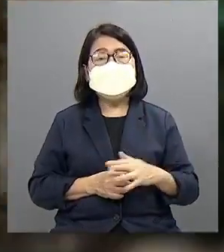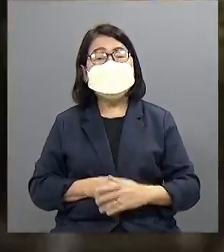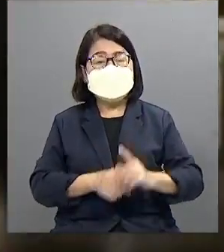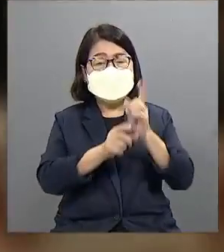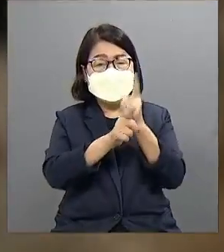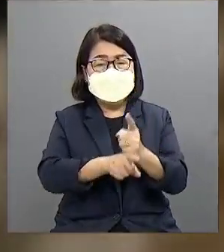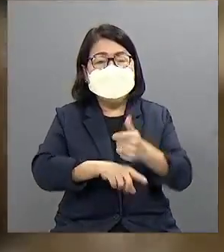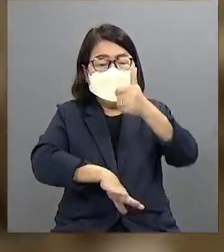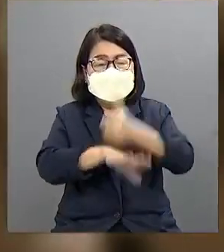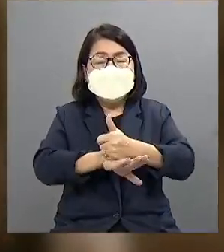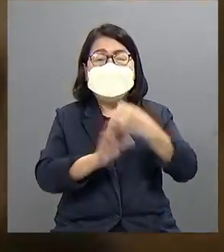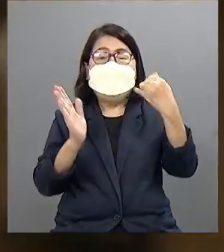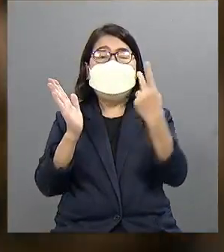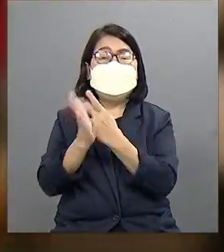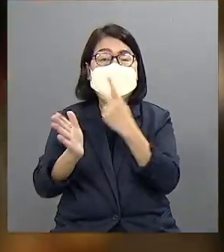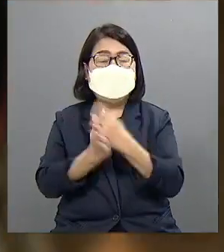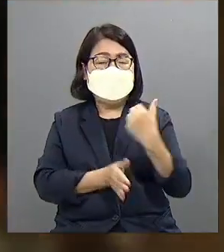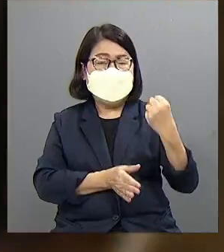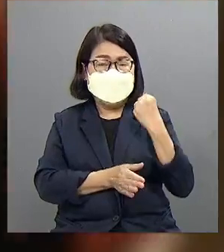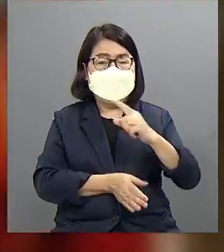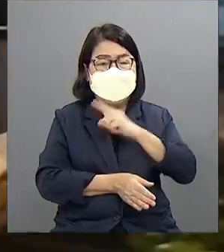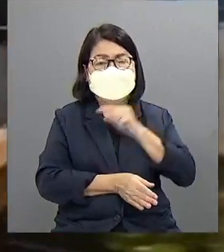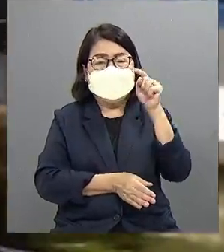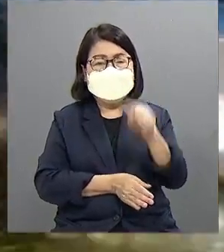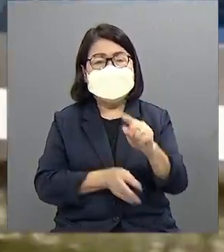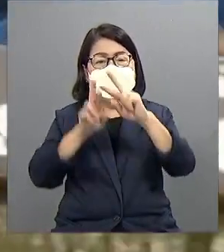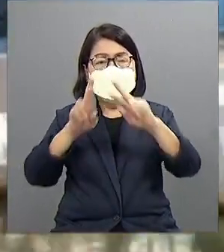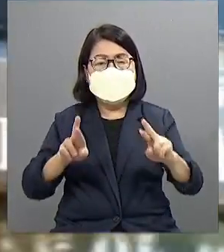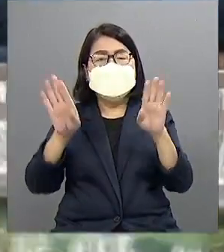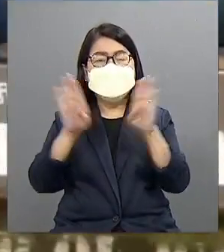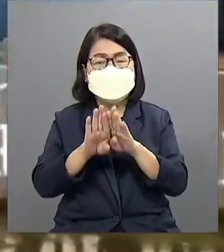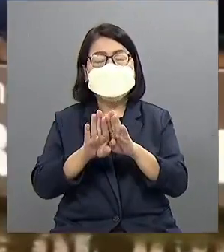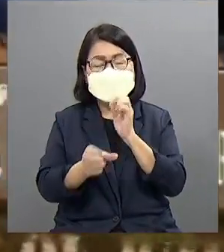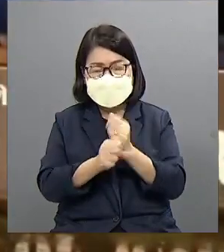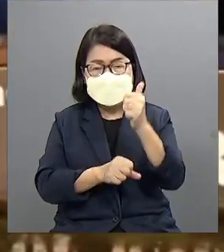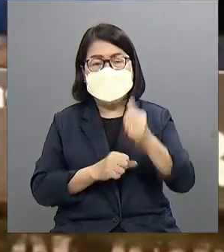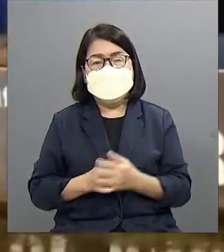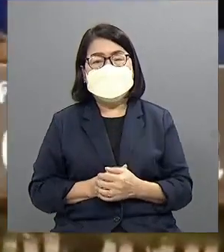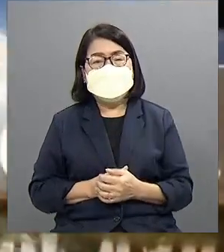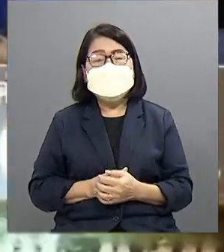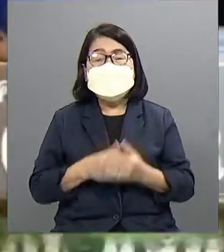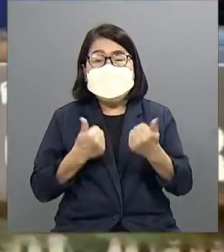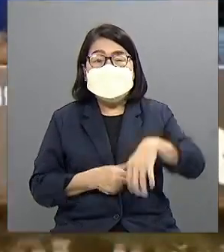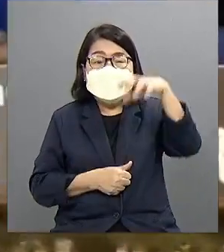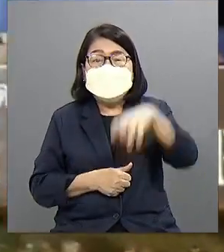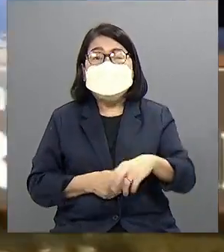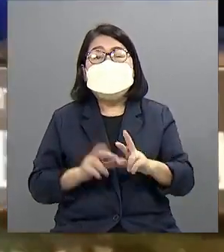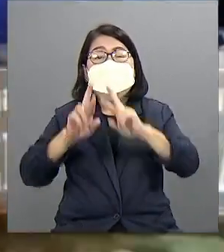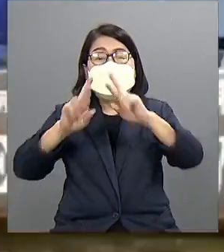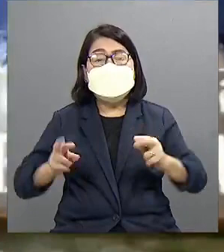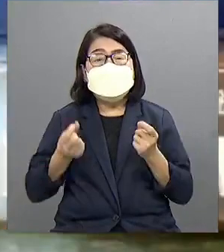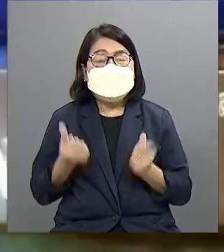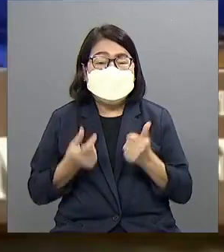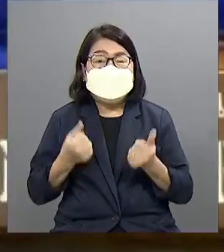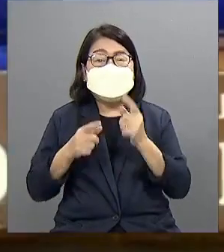าญจนบุรีเนี่ยที่จะสั่งปิดสถานบันเทิงนี้ได้นะคะดังนั้นสถานบันเทิงริมแม่น้ำแควนี่นะคะเดี๋ยวเ